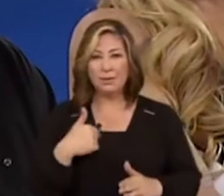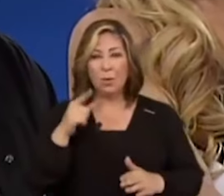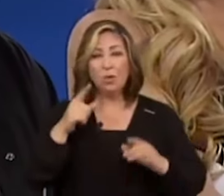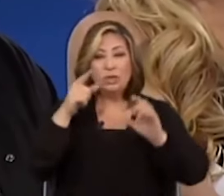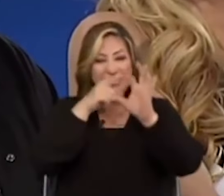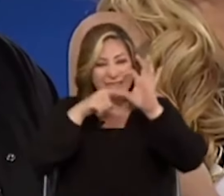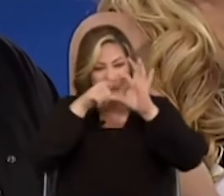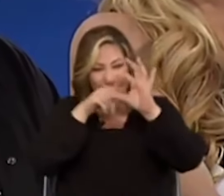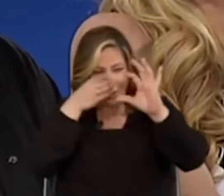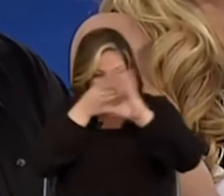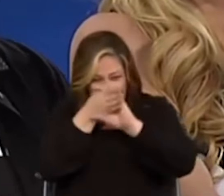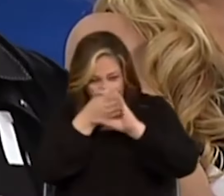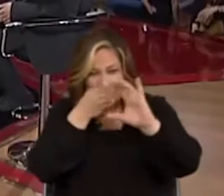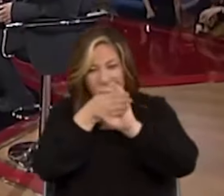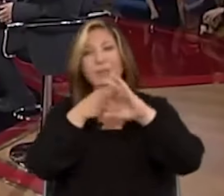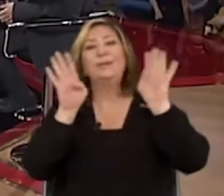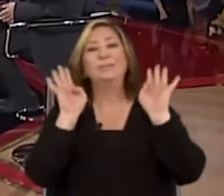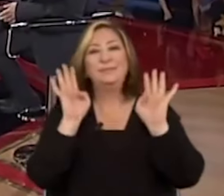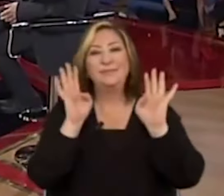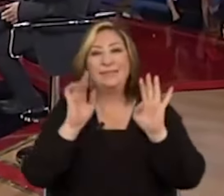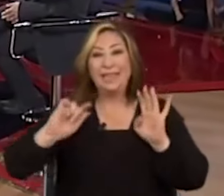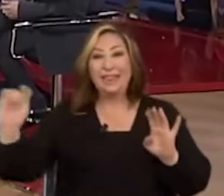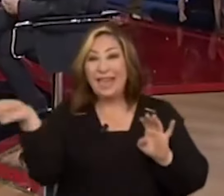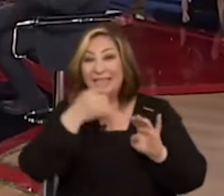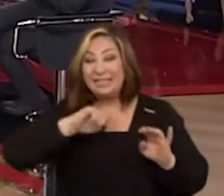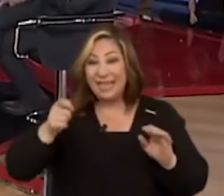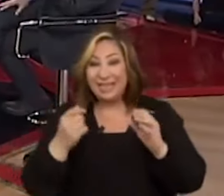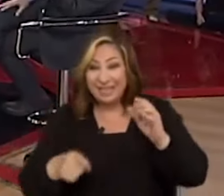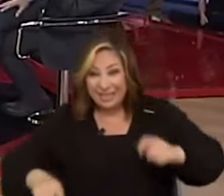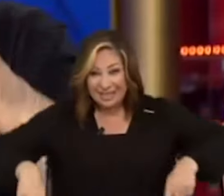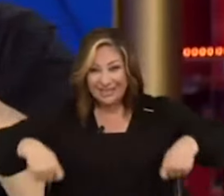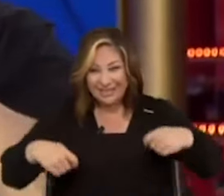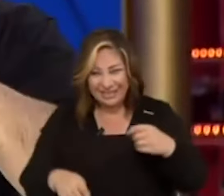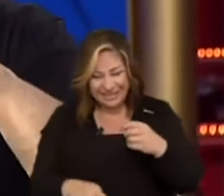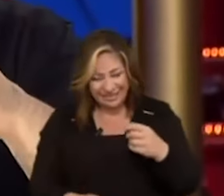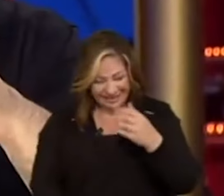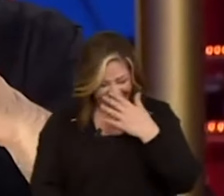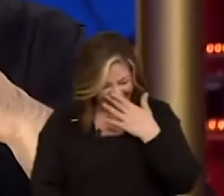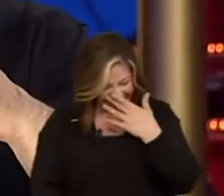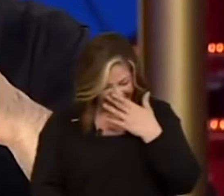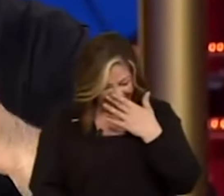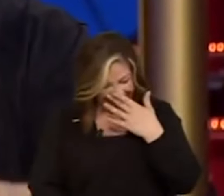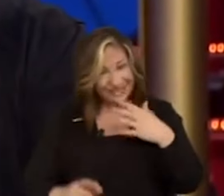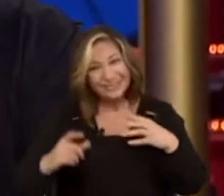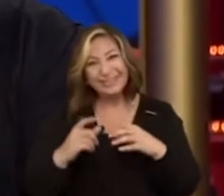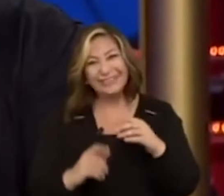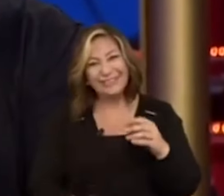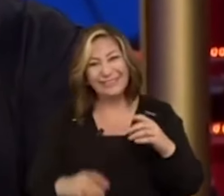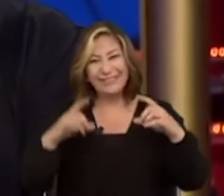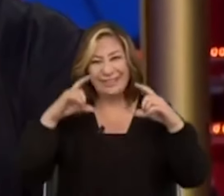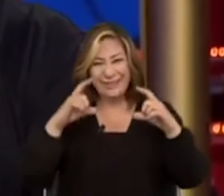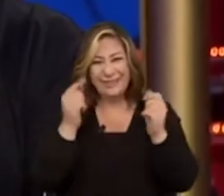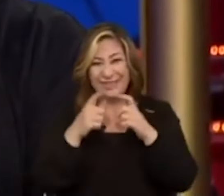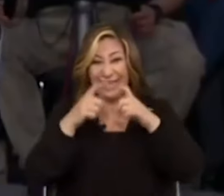O çemberden geçer miyim, geçer miyim? Hatta tenis raketinden geçecektim de çemberi biraz daha geniş görünce dedim